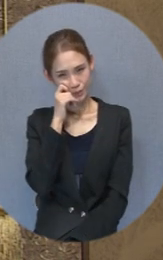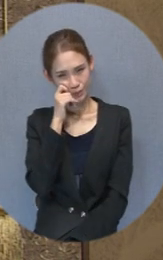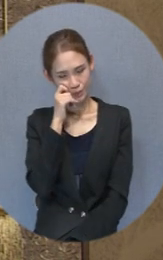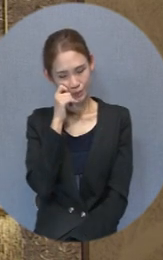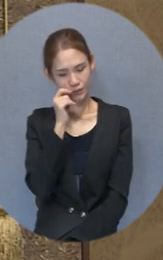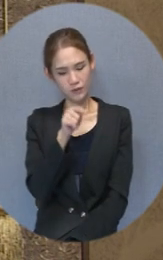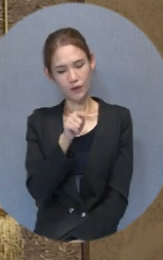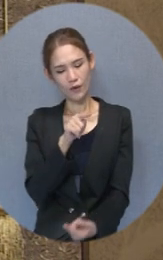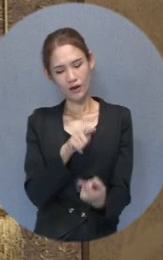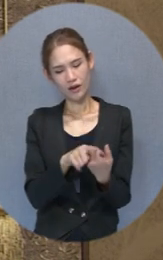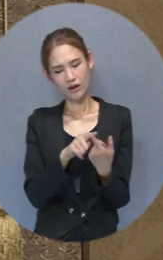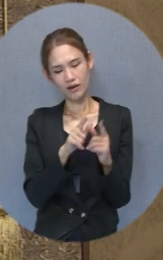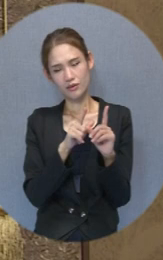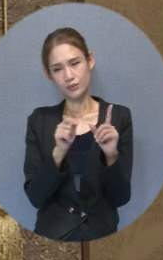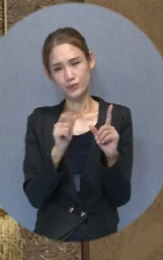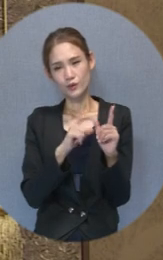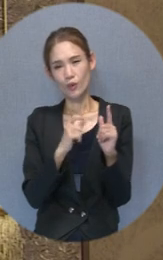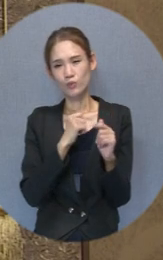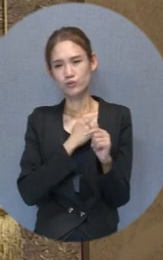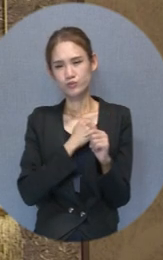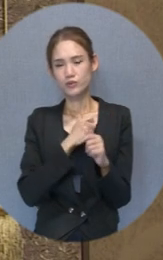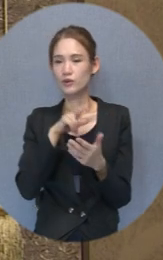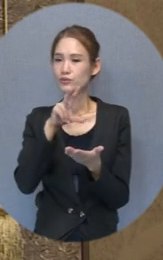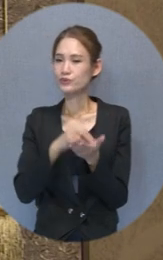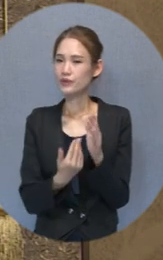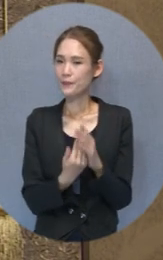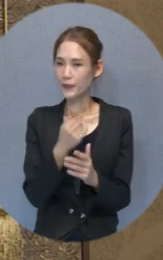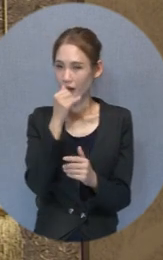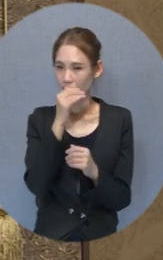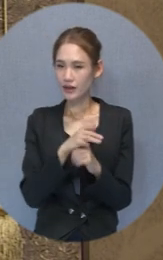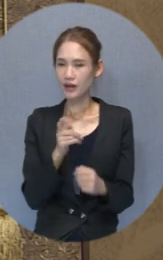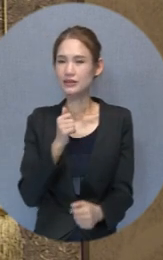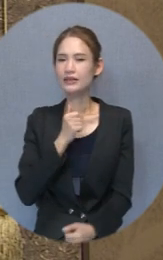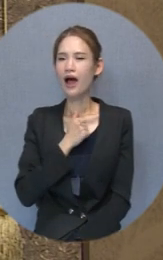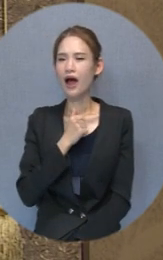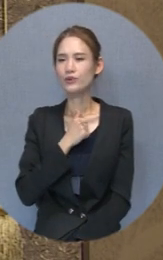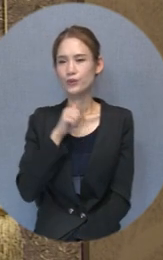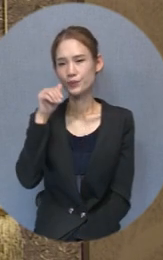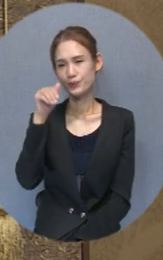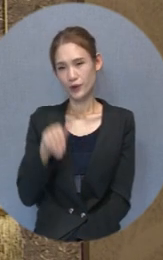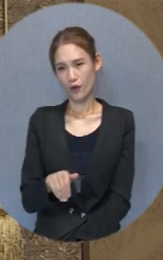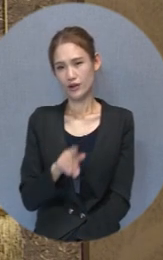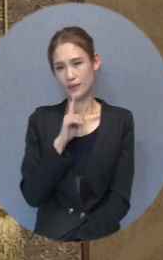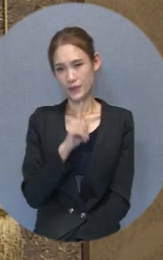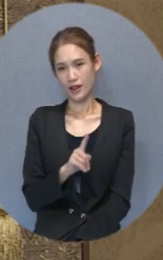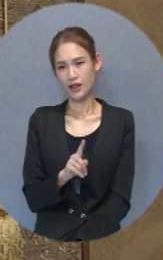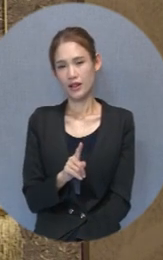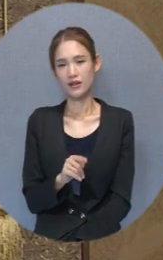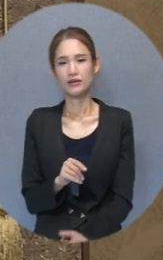더그 문제가 있더라고요. 그러니까 자존감이 낮아질 수밖에 없는 게,